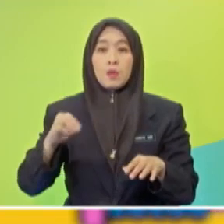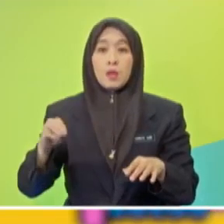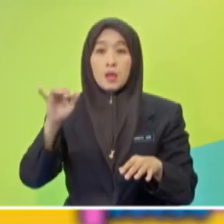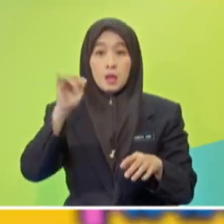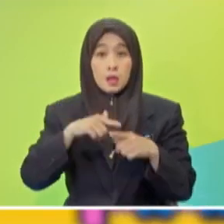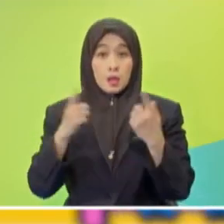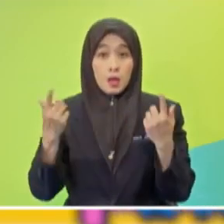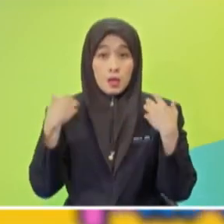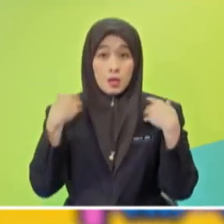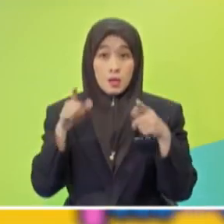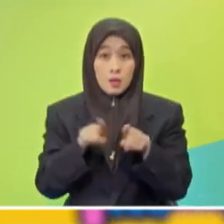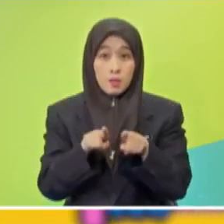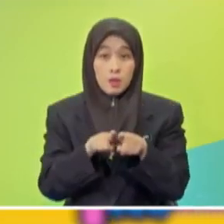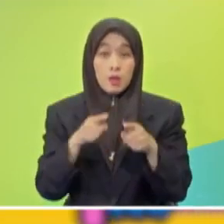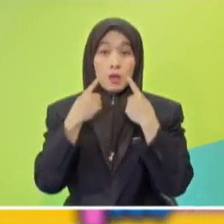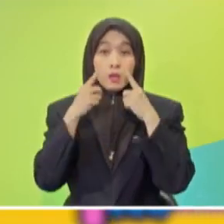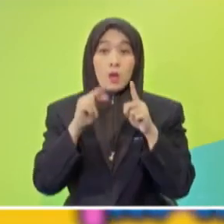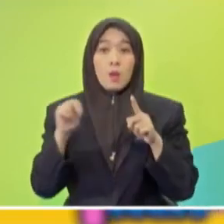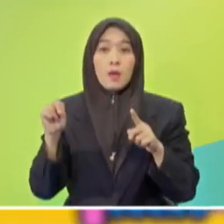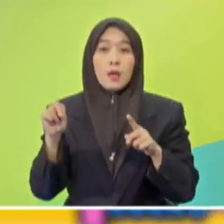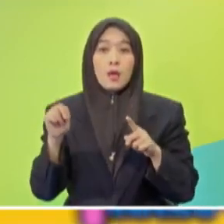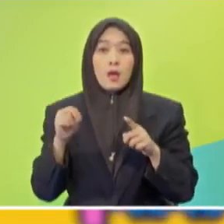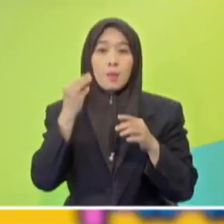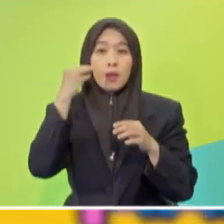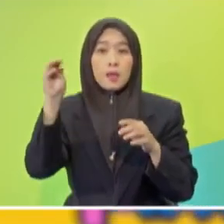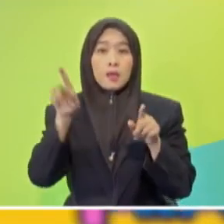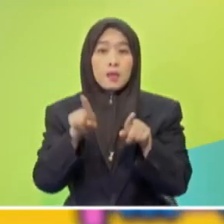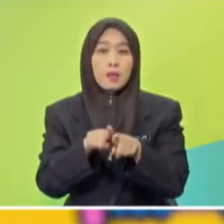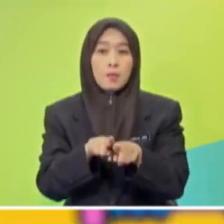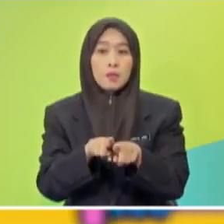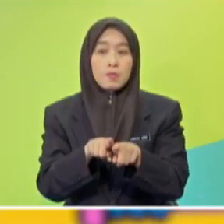Sarah ditunjukan jawaban anda jawaban mereka